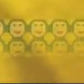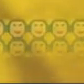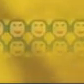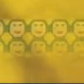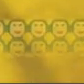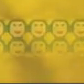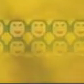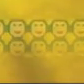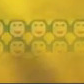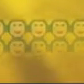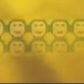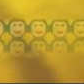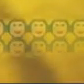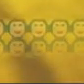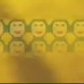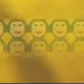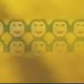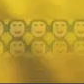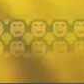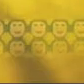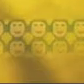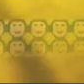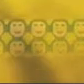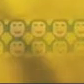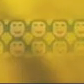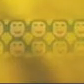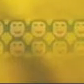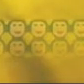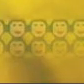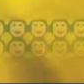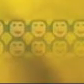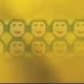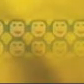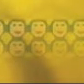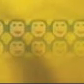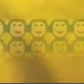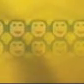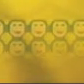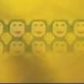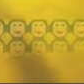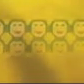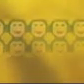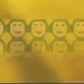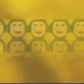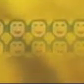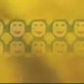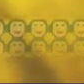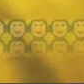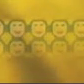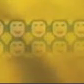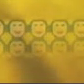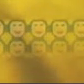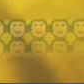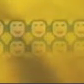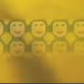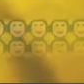New Year 2012ด้านล่างของสคส.มุมล่างขวามีข้อความกส.9กรุ